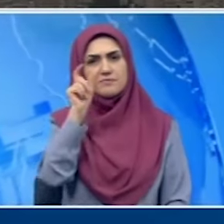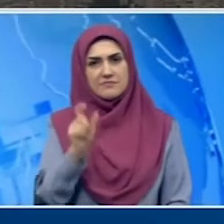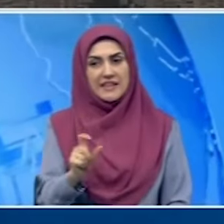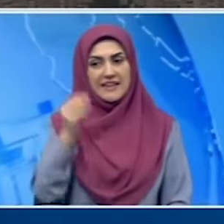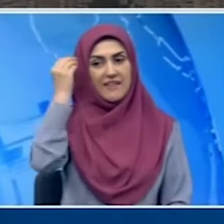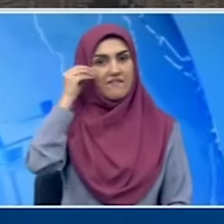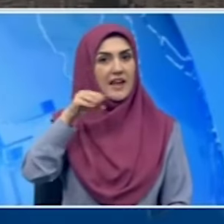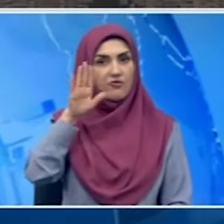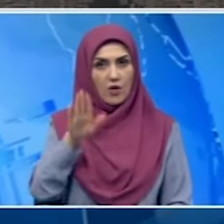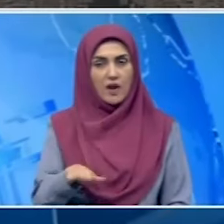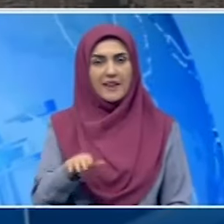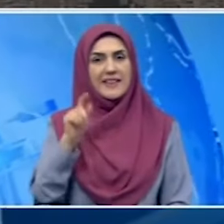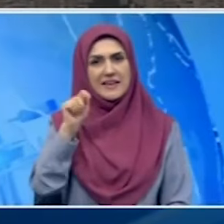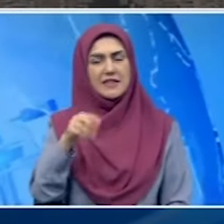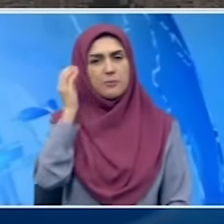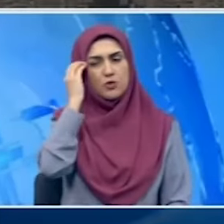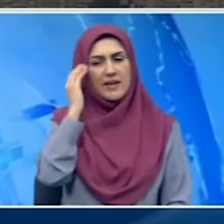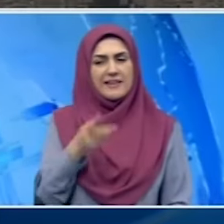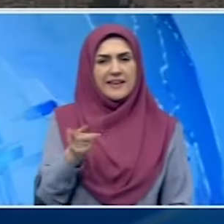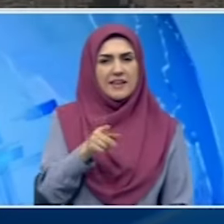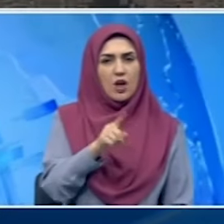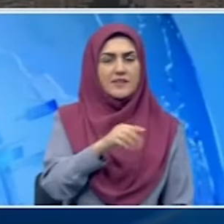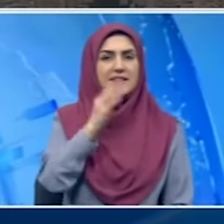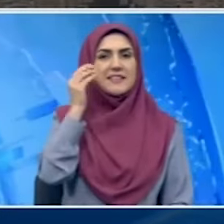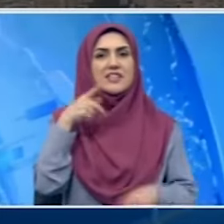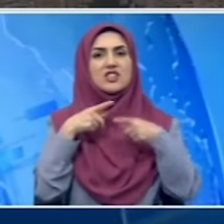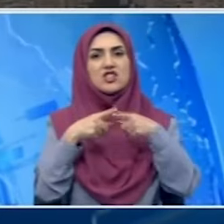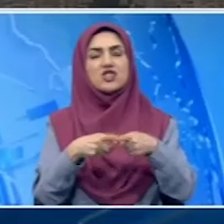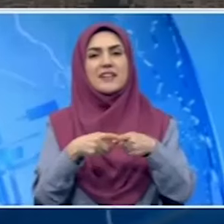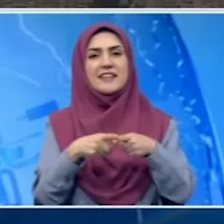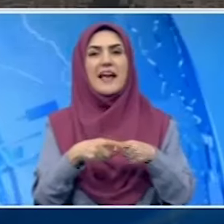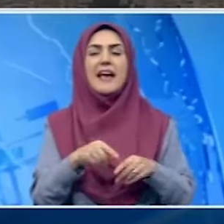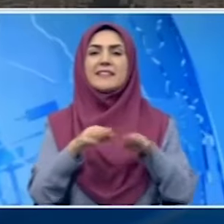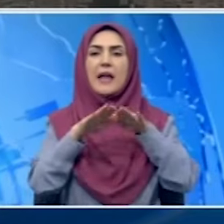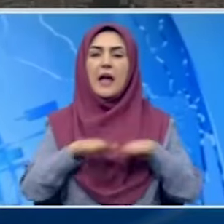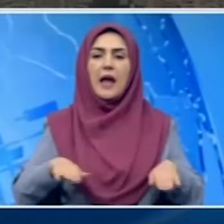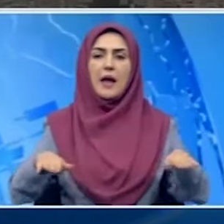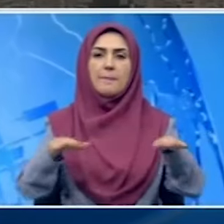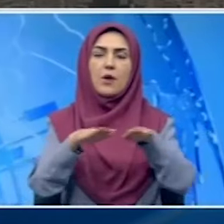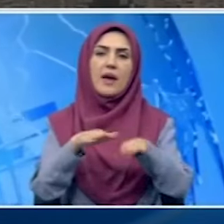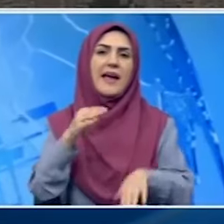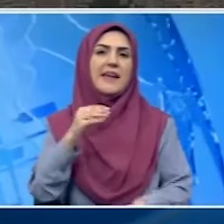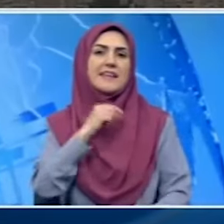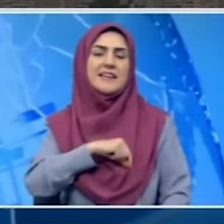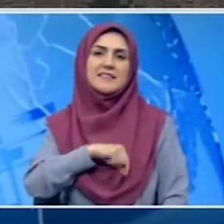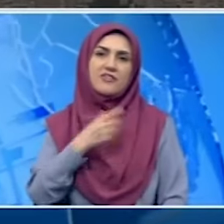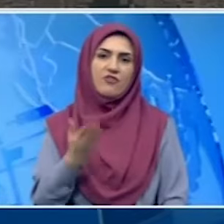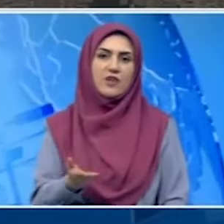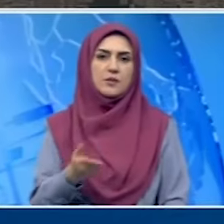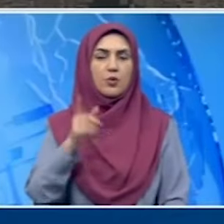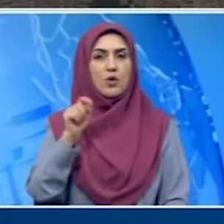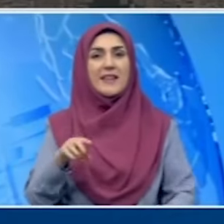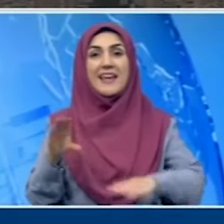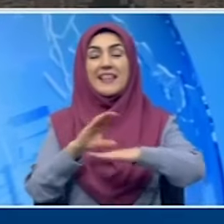شدن فرایندها بخشی از سند تحول قضایی است، موضوعی که یکی از نتایج آن جلوگیری از سوء استفاده از